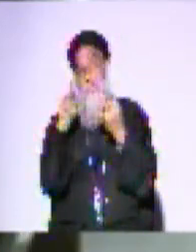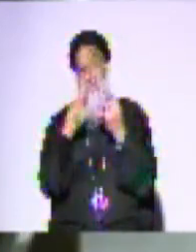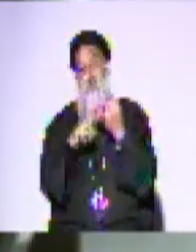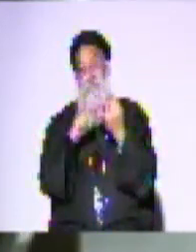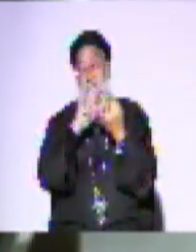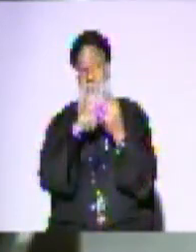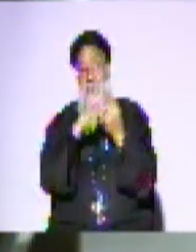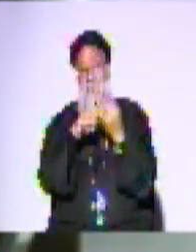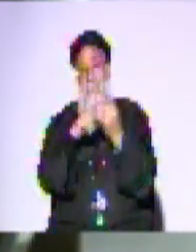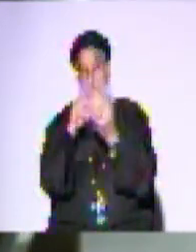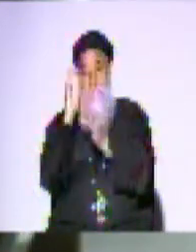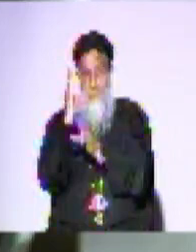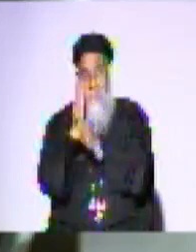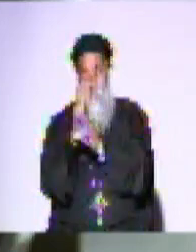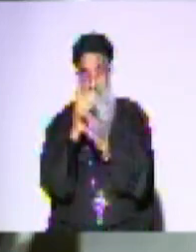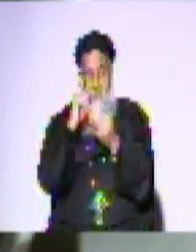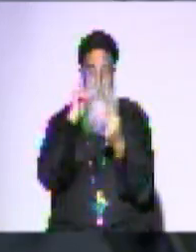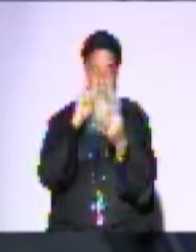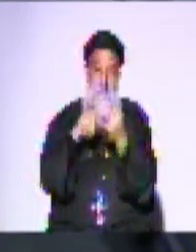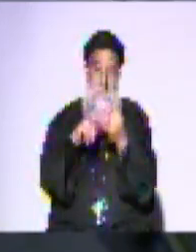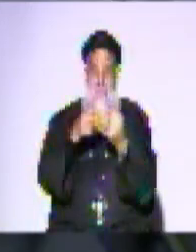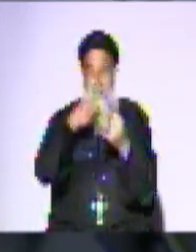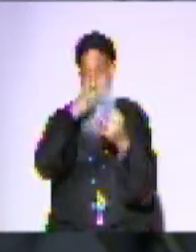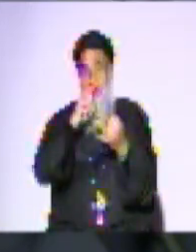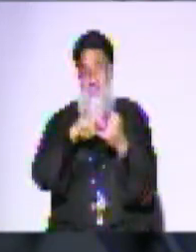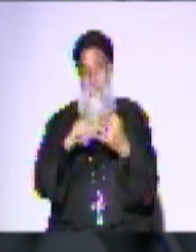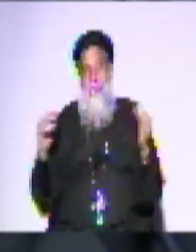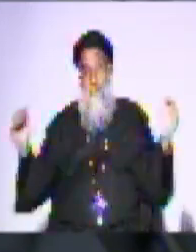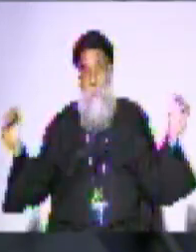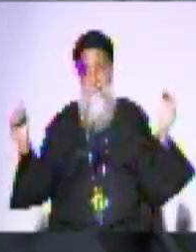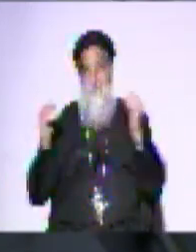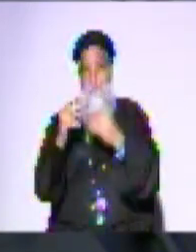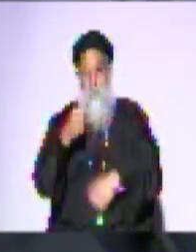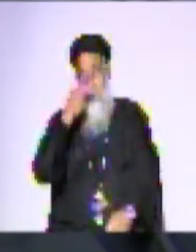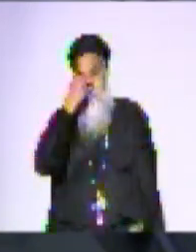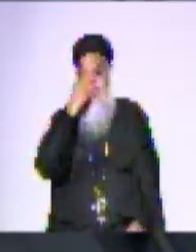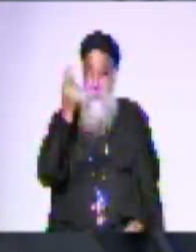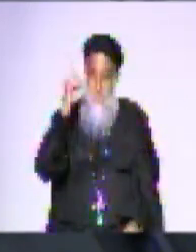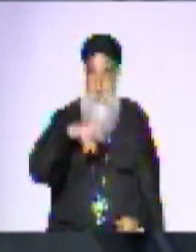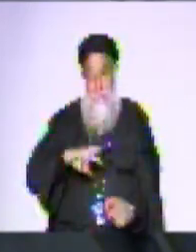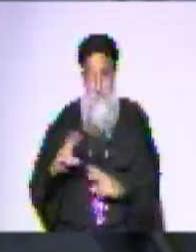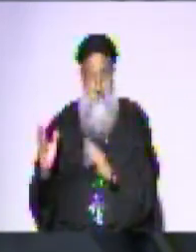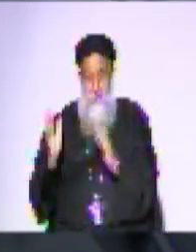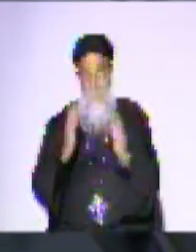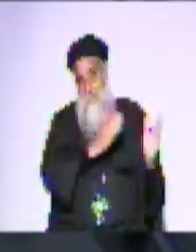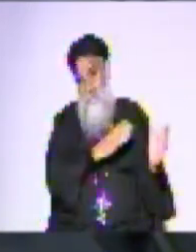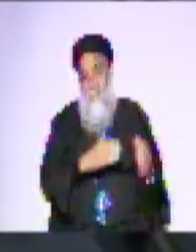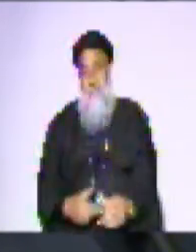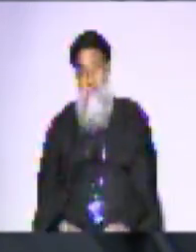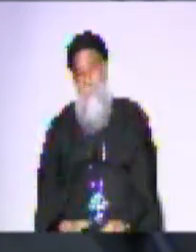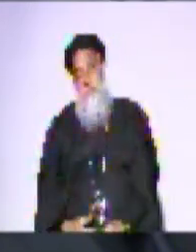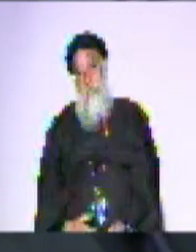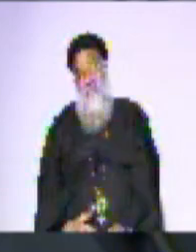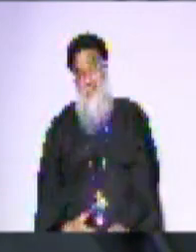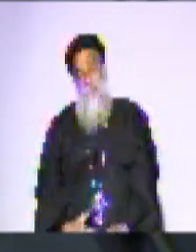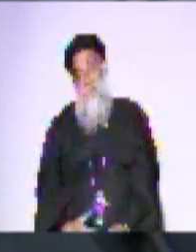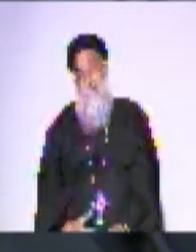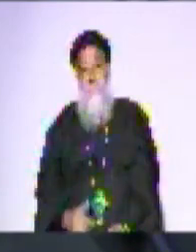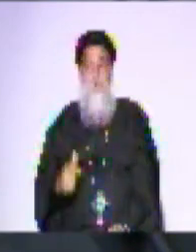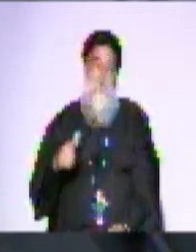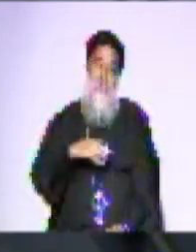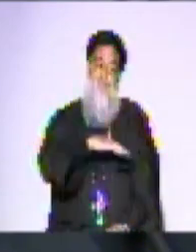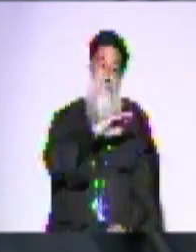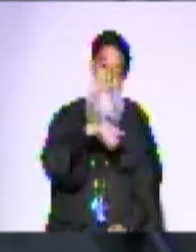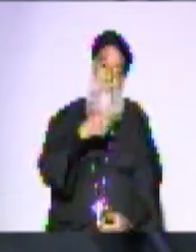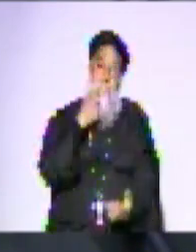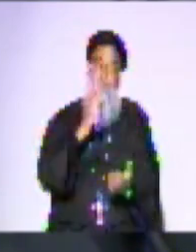سيدنا يوم الخميس فصل الإنجيل من معلمنا يوحنا البشير الإصحاح السادس، ويقول السيد